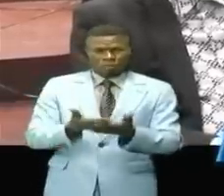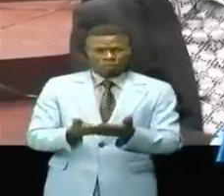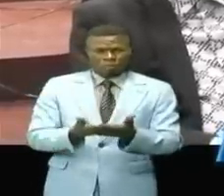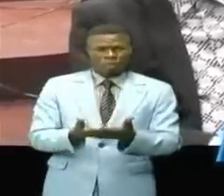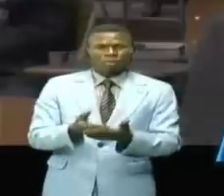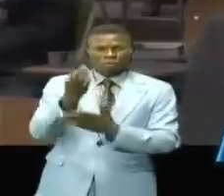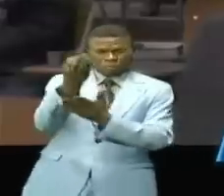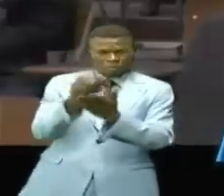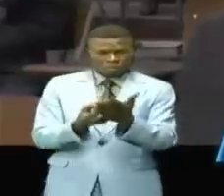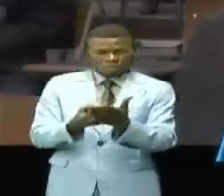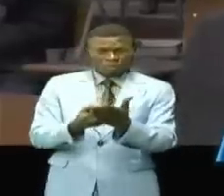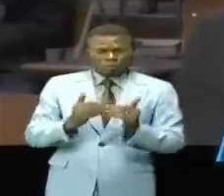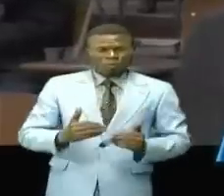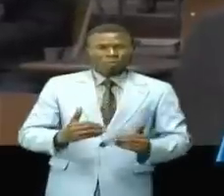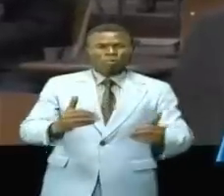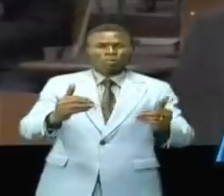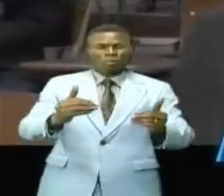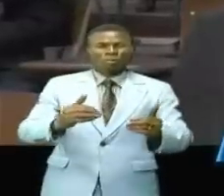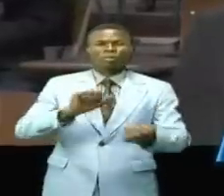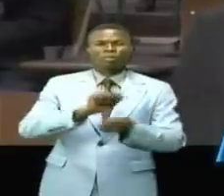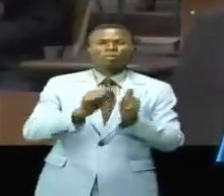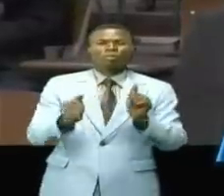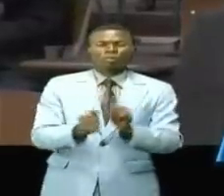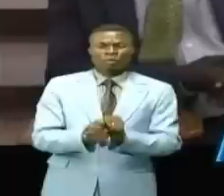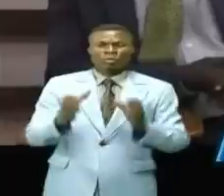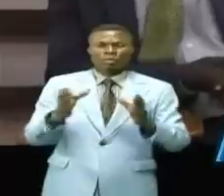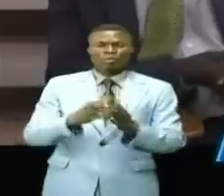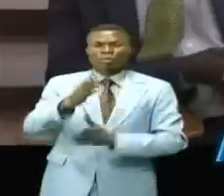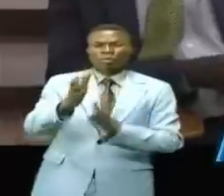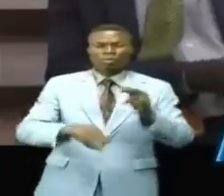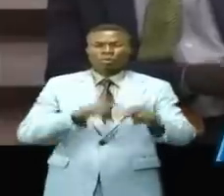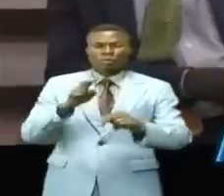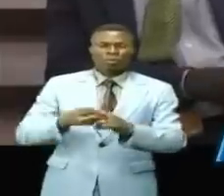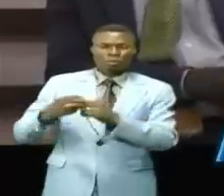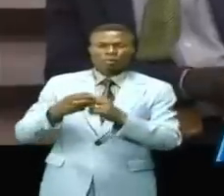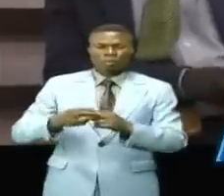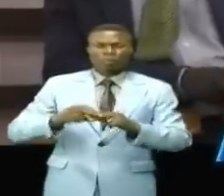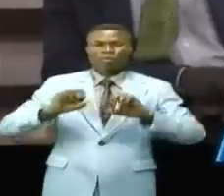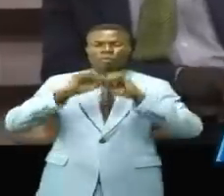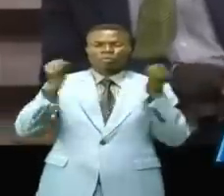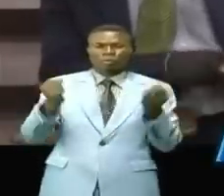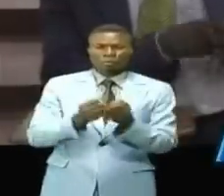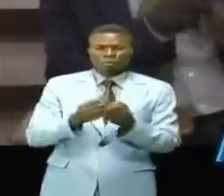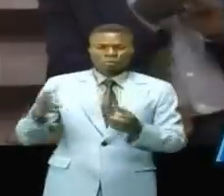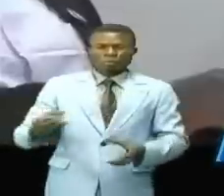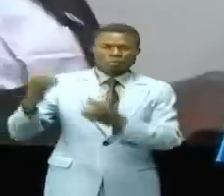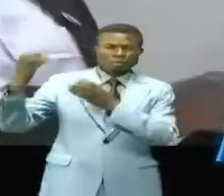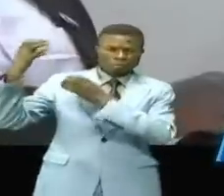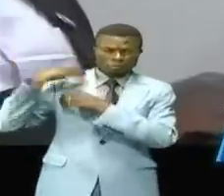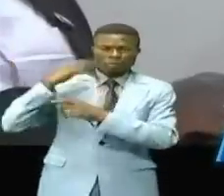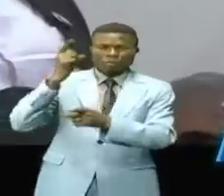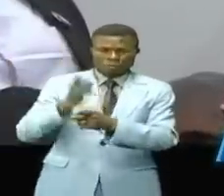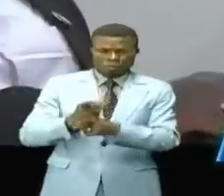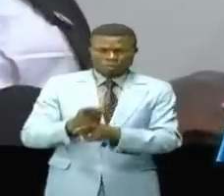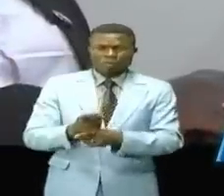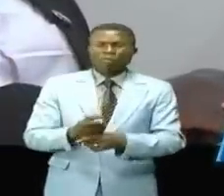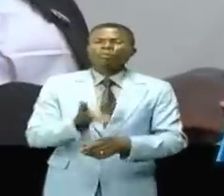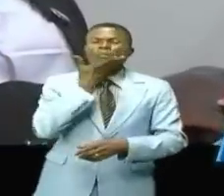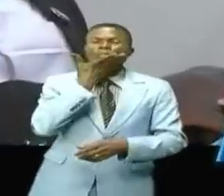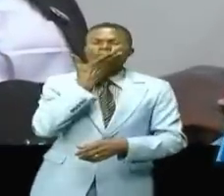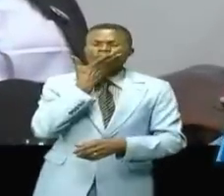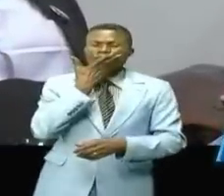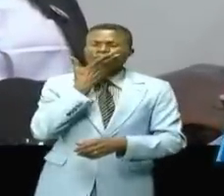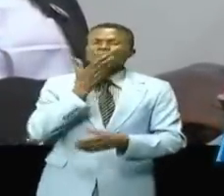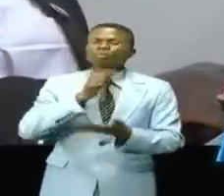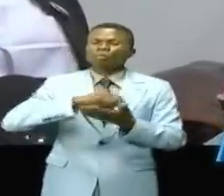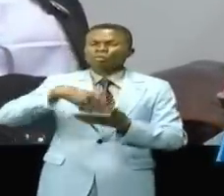cette liste la poursuite des procédures avec la Caisse nationale de sécurité sociale pour la prise en charge effective des retraités de la Régie